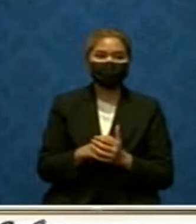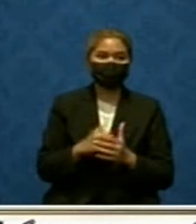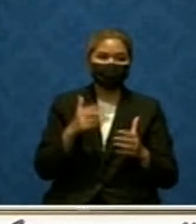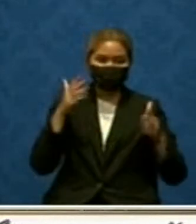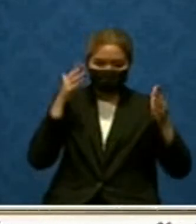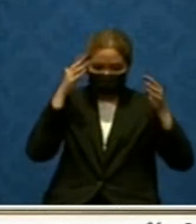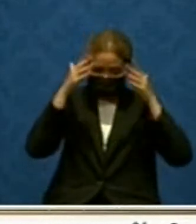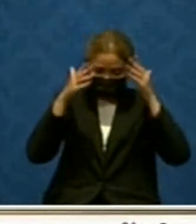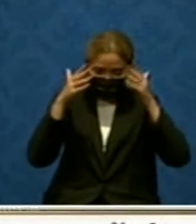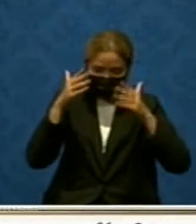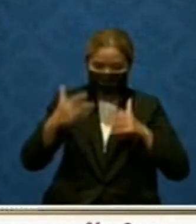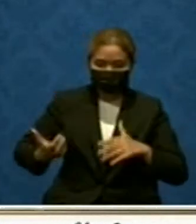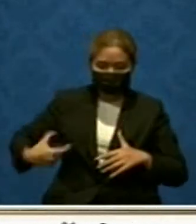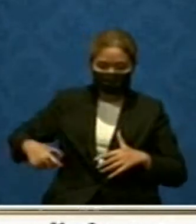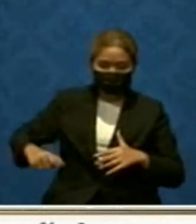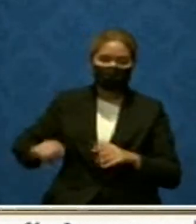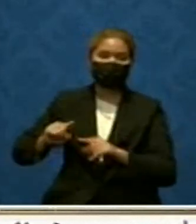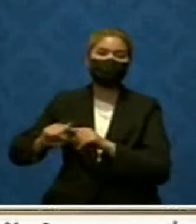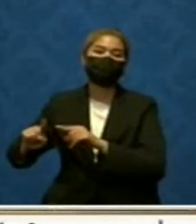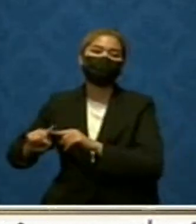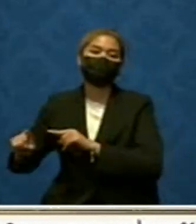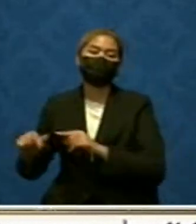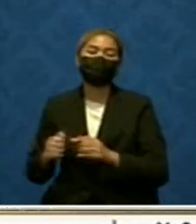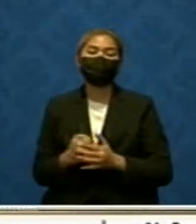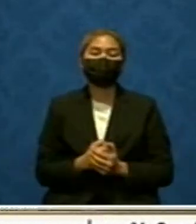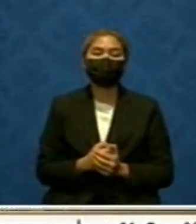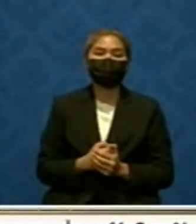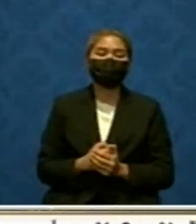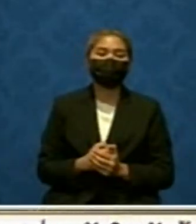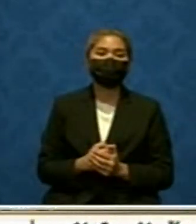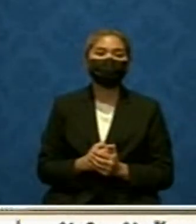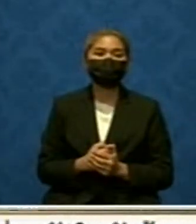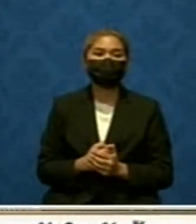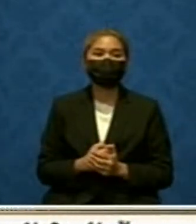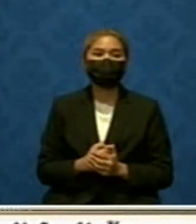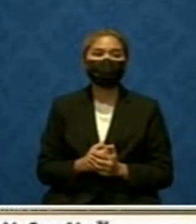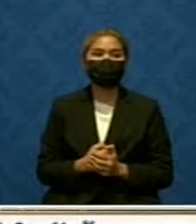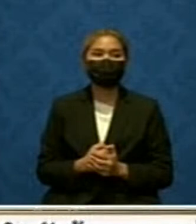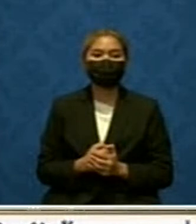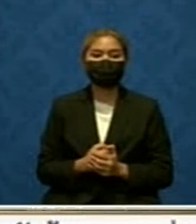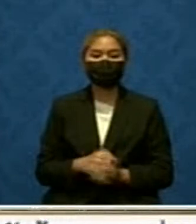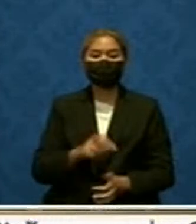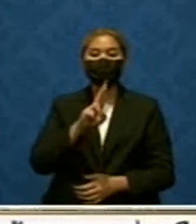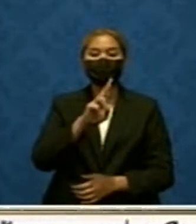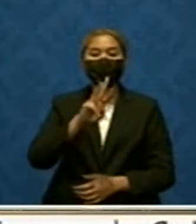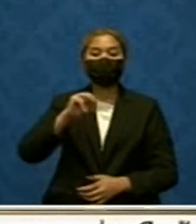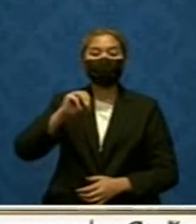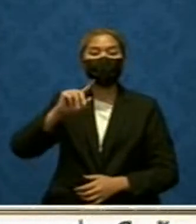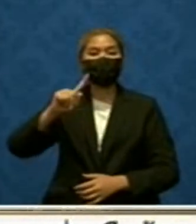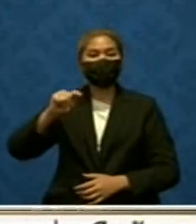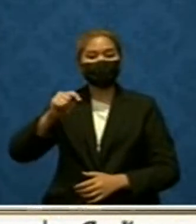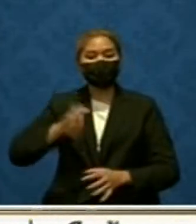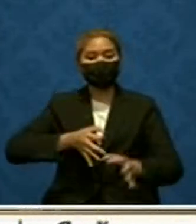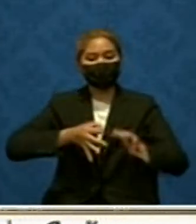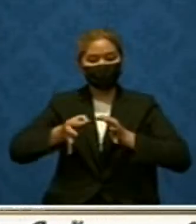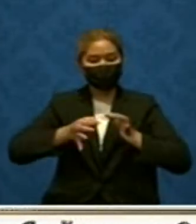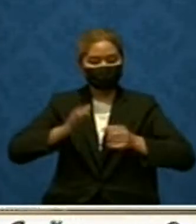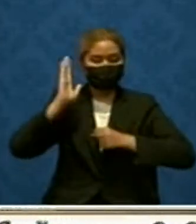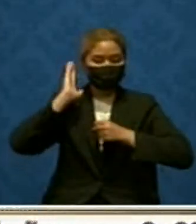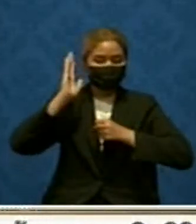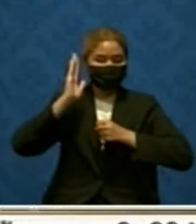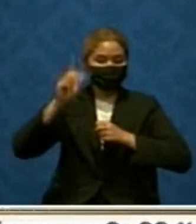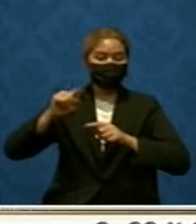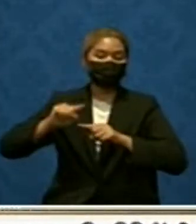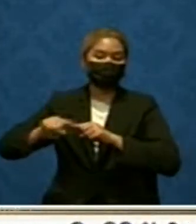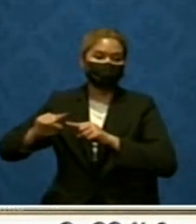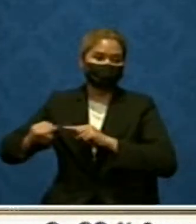หาเอเชียบุภาถปทานทกรบกับ ผมฟังท่ลำตรีหายท่านชี้แจง ผมสะดมเฮือกวา